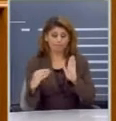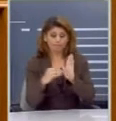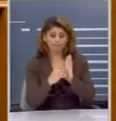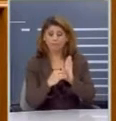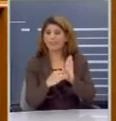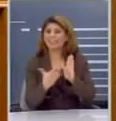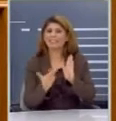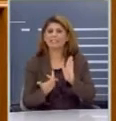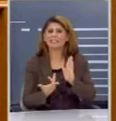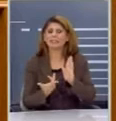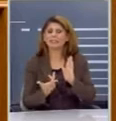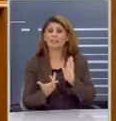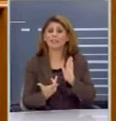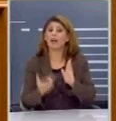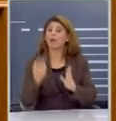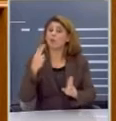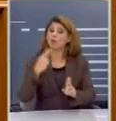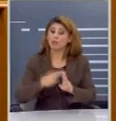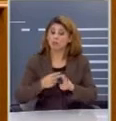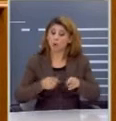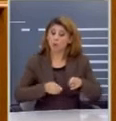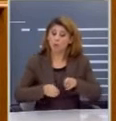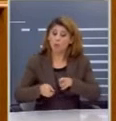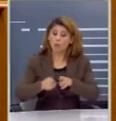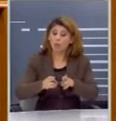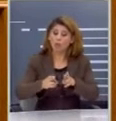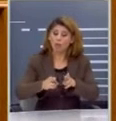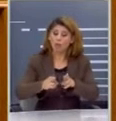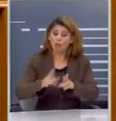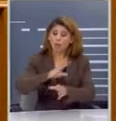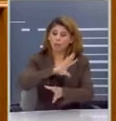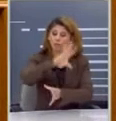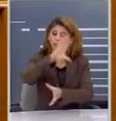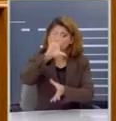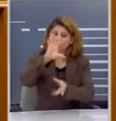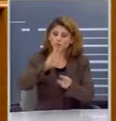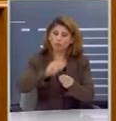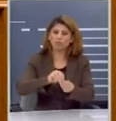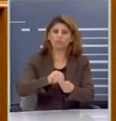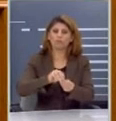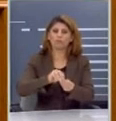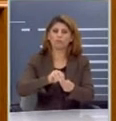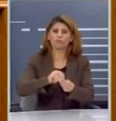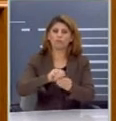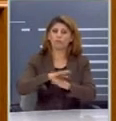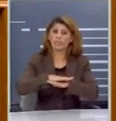κρίσιμος σταθμός της πορείας προς την ολοκλήρωση του προγράμματος,